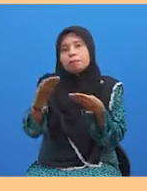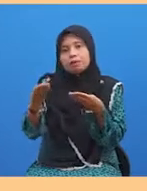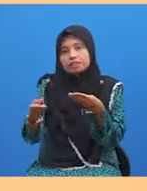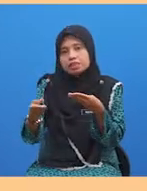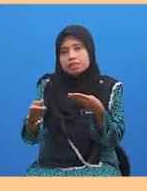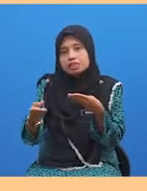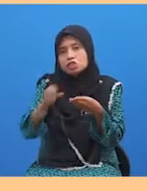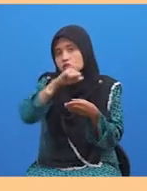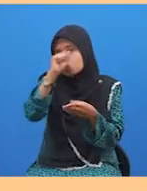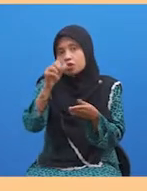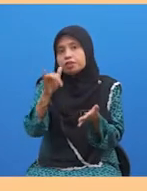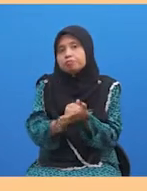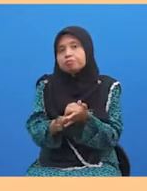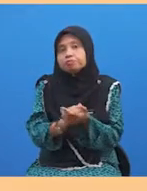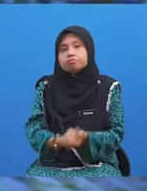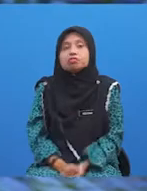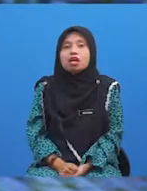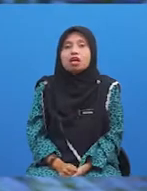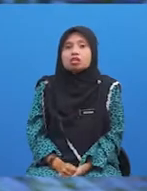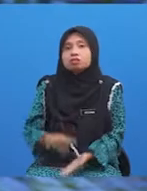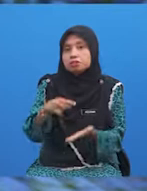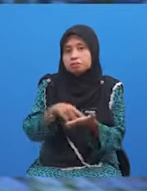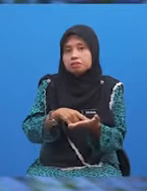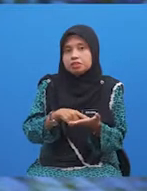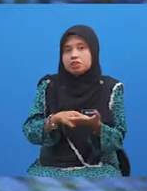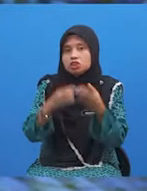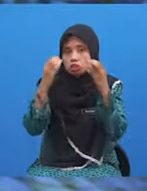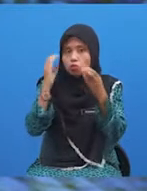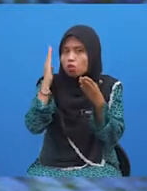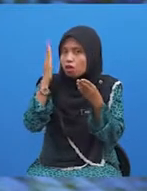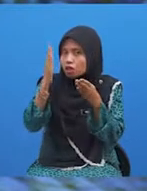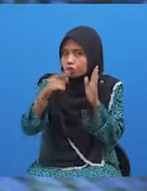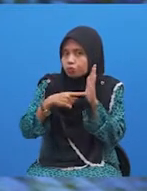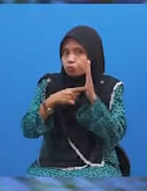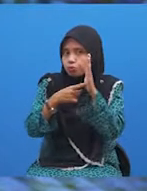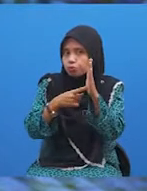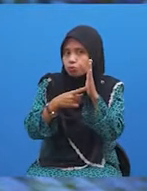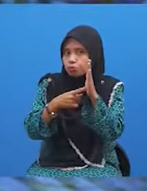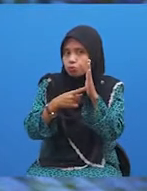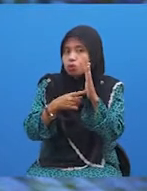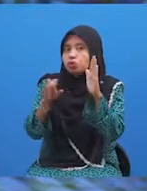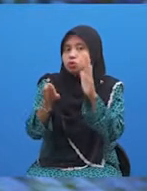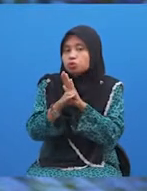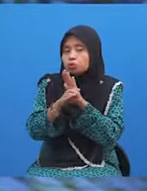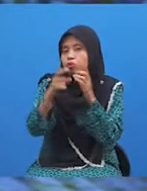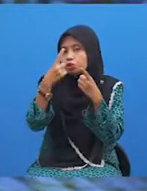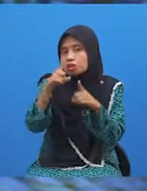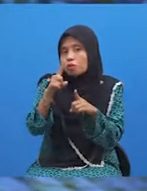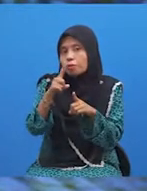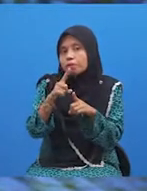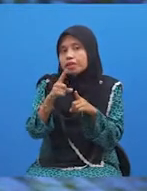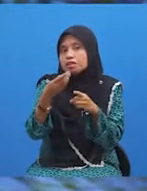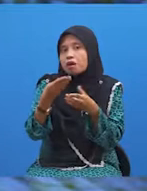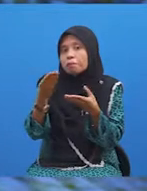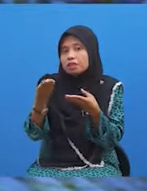bagi soalan tersebut. Di sini, cikgu akan tunjukkan contoh